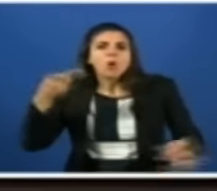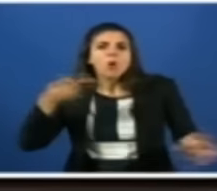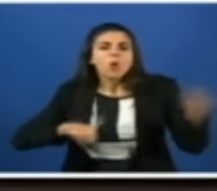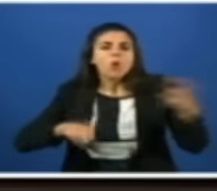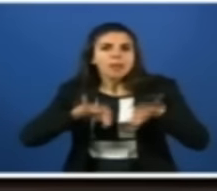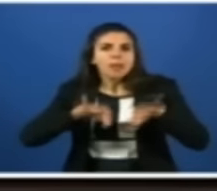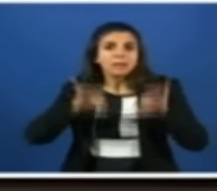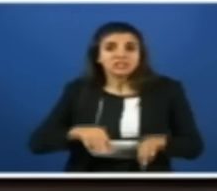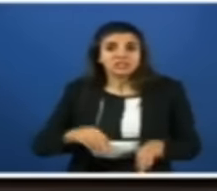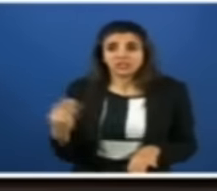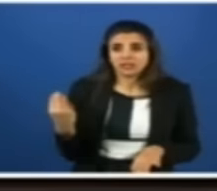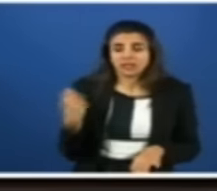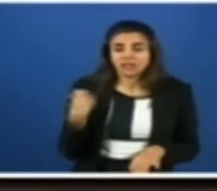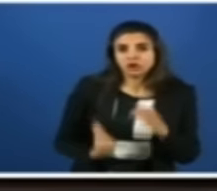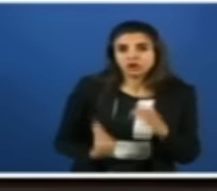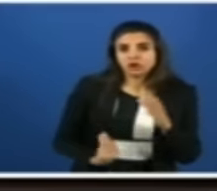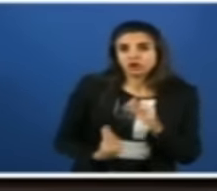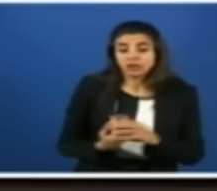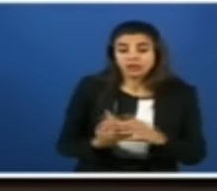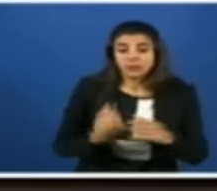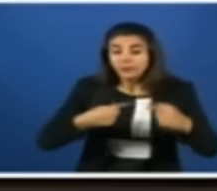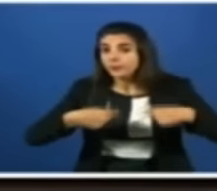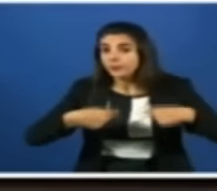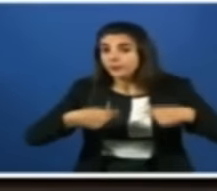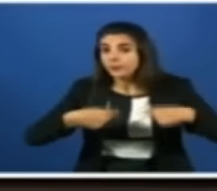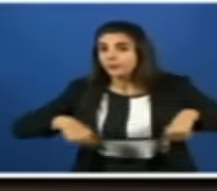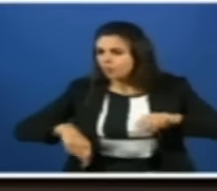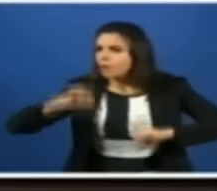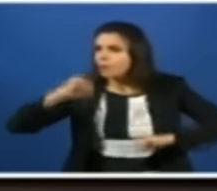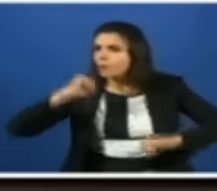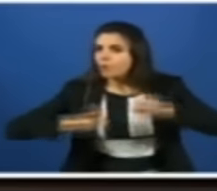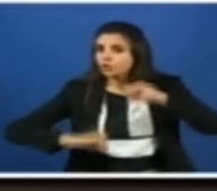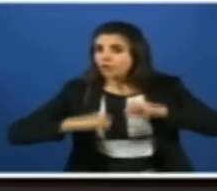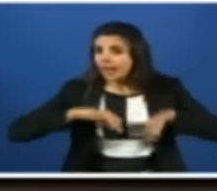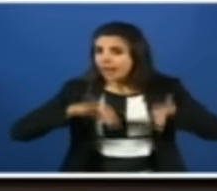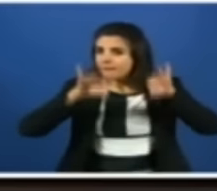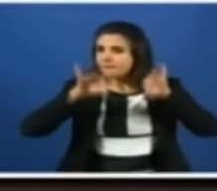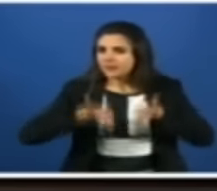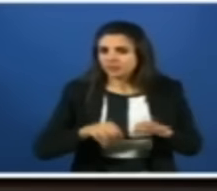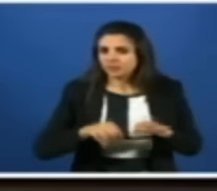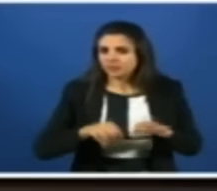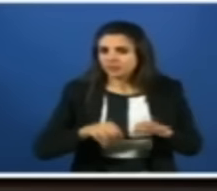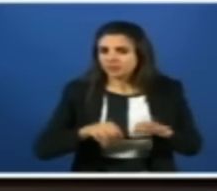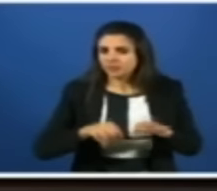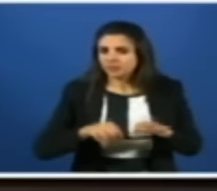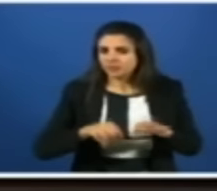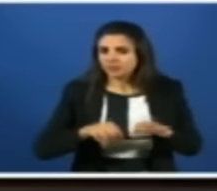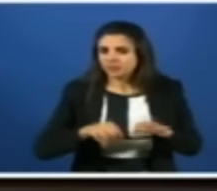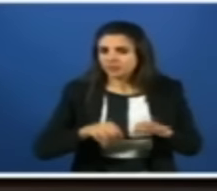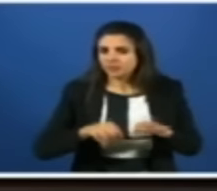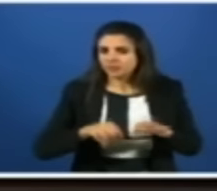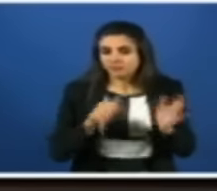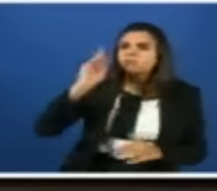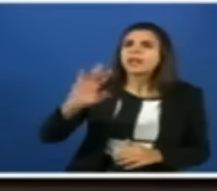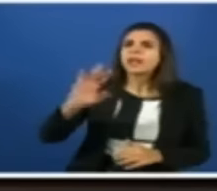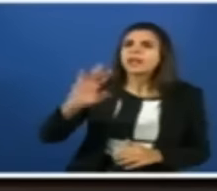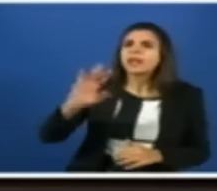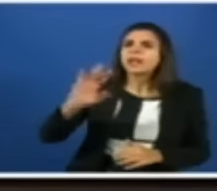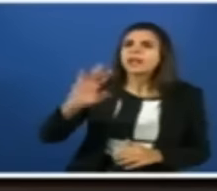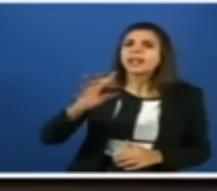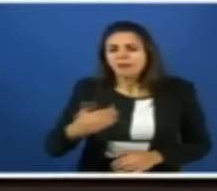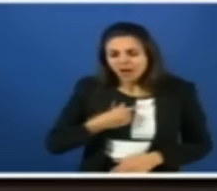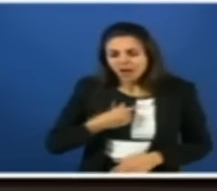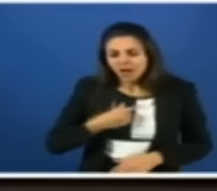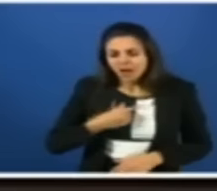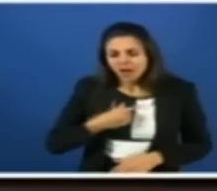cinayetler işliyor. Biz bu mücadeleye başlarken liderimiz ne dedi?